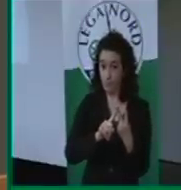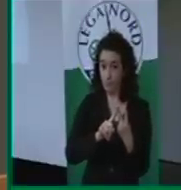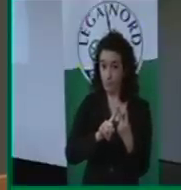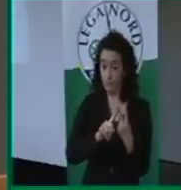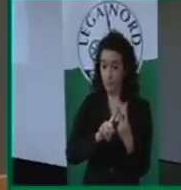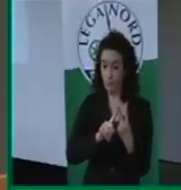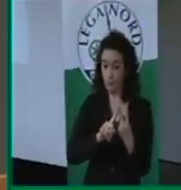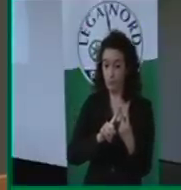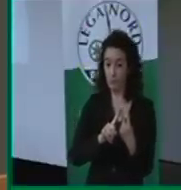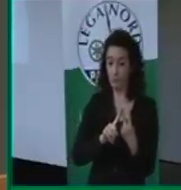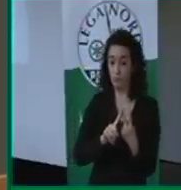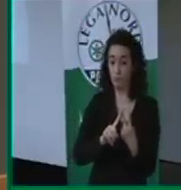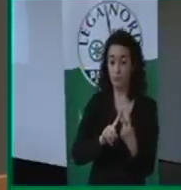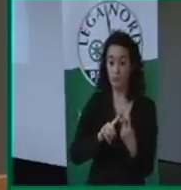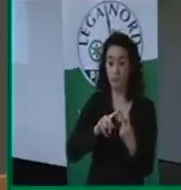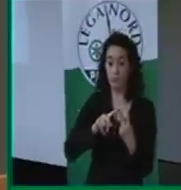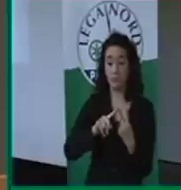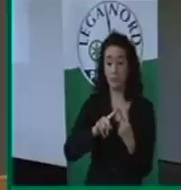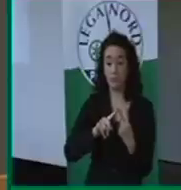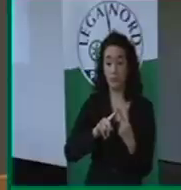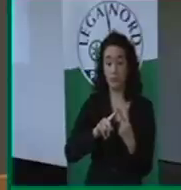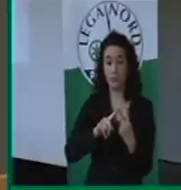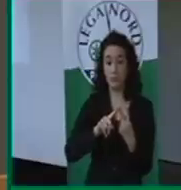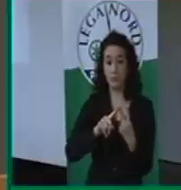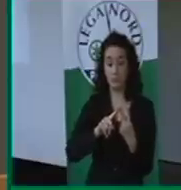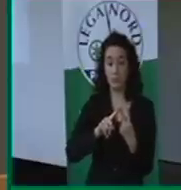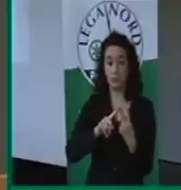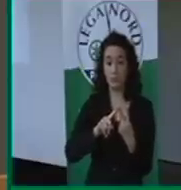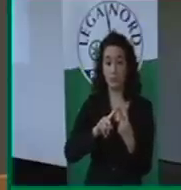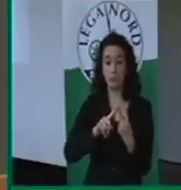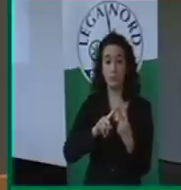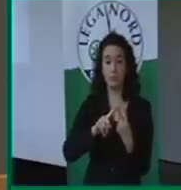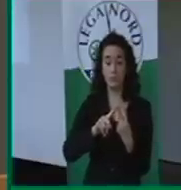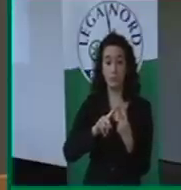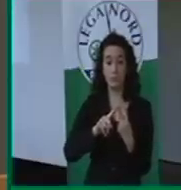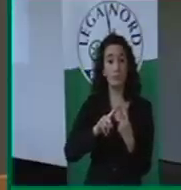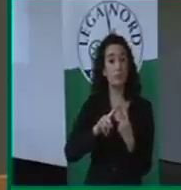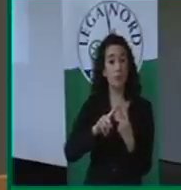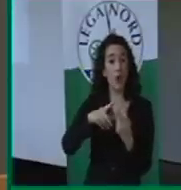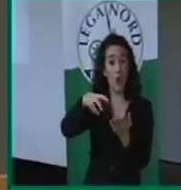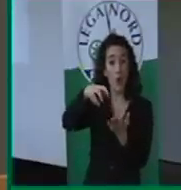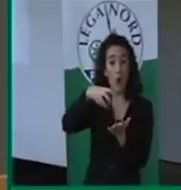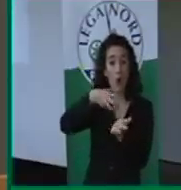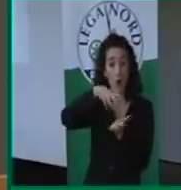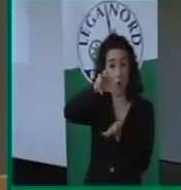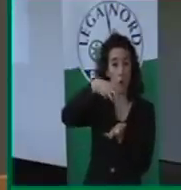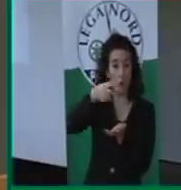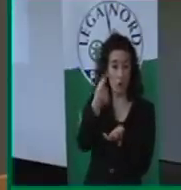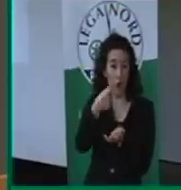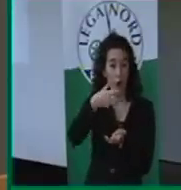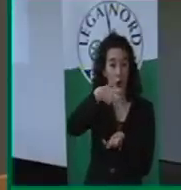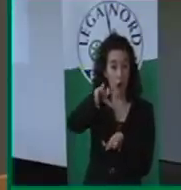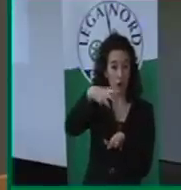secondo fattore principale fattore che che fa sì che questo contributo continua che questo